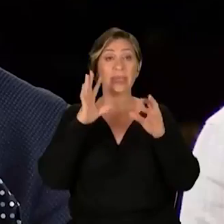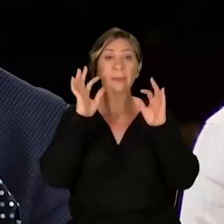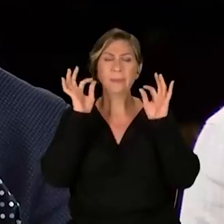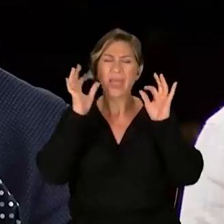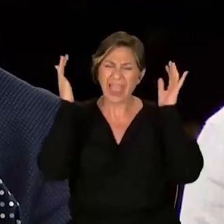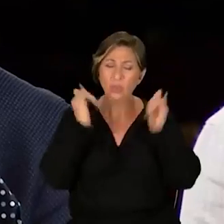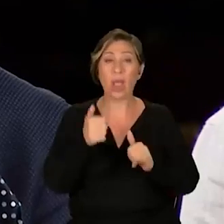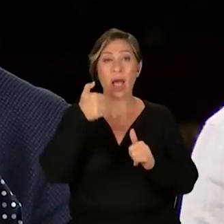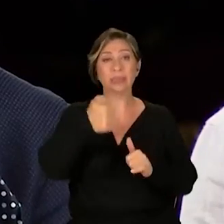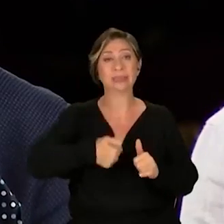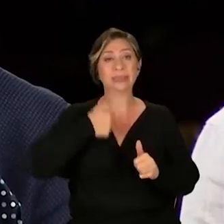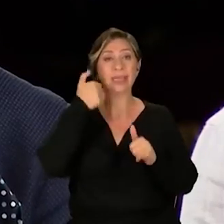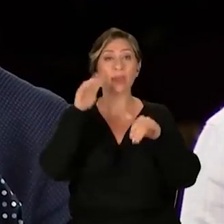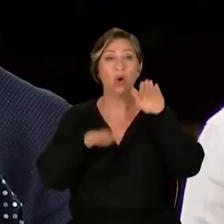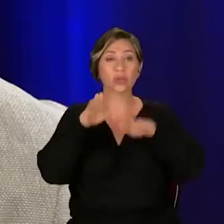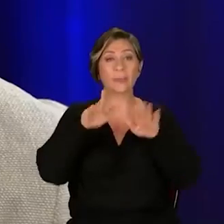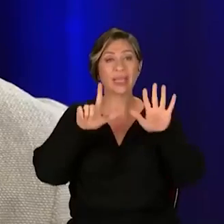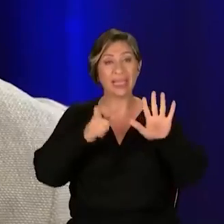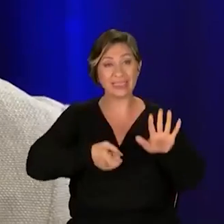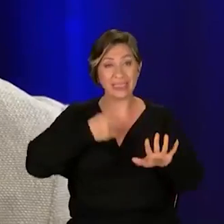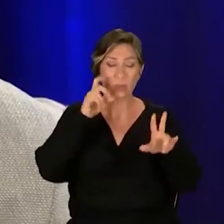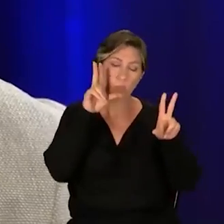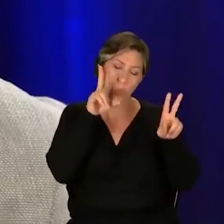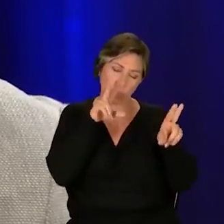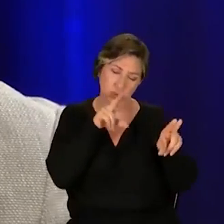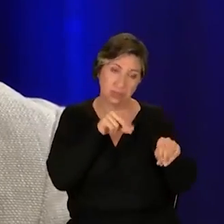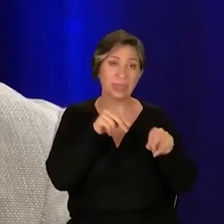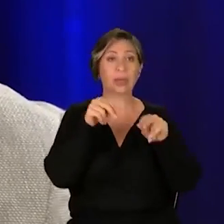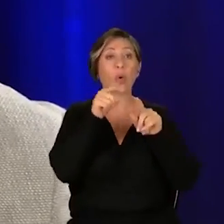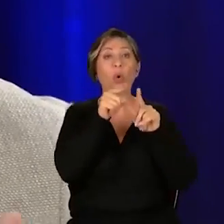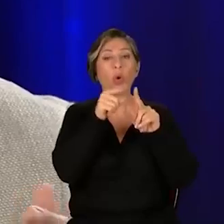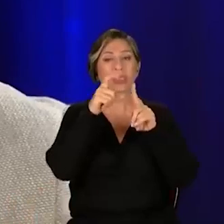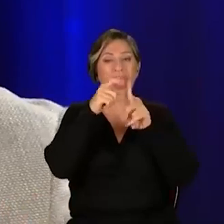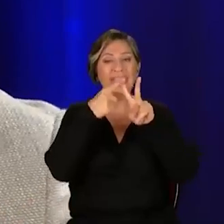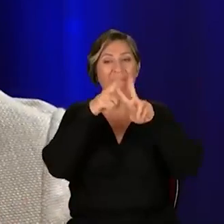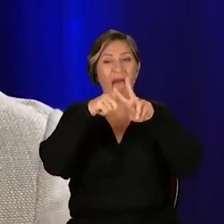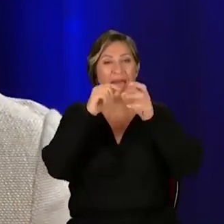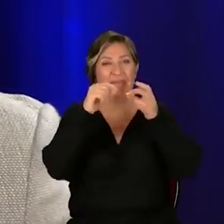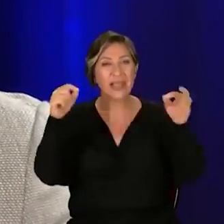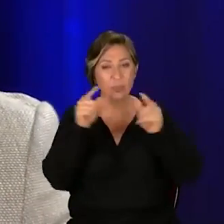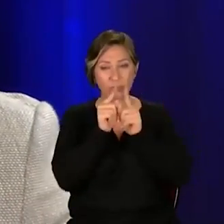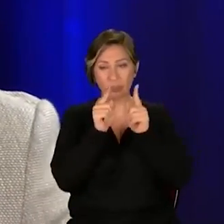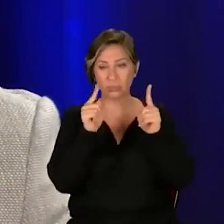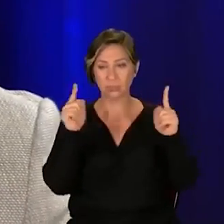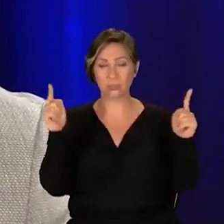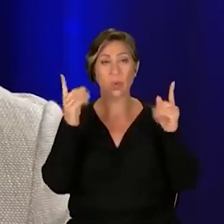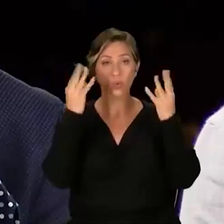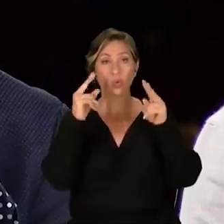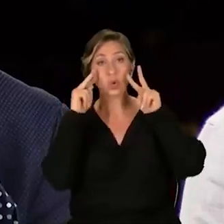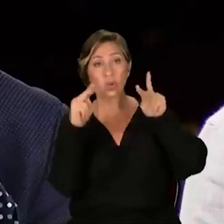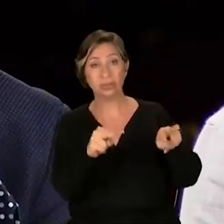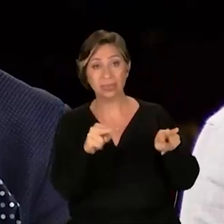Minimum 6 saat. Ortalama 7 saat uyursanız telomer boyunuzun uzadığını göstermişler.